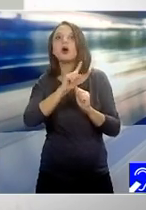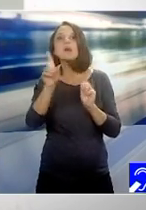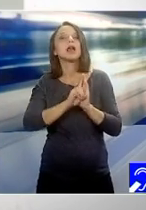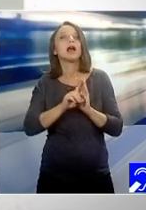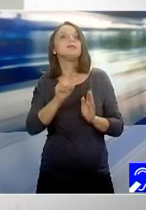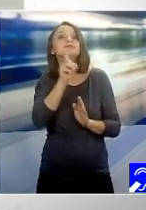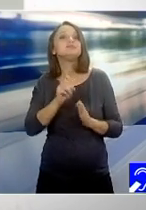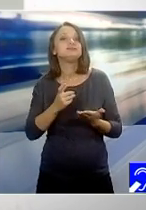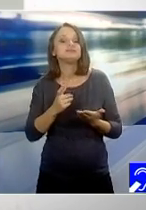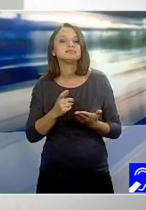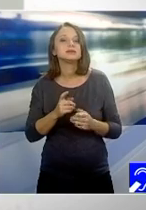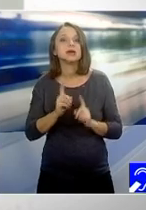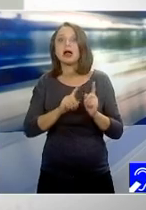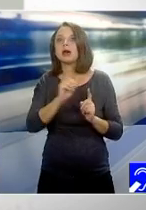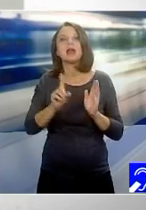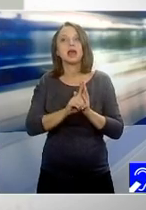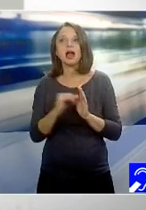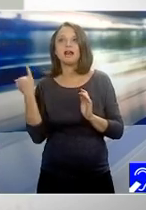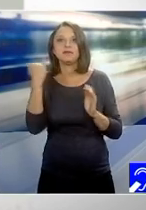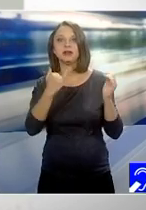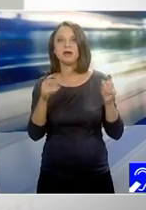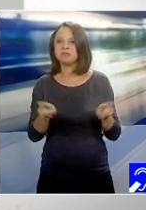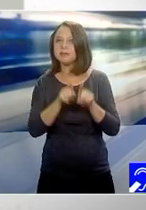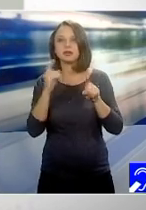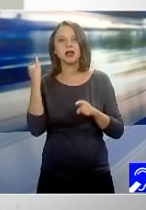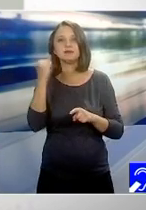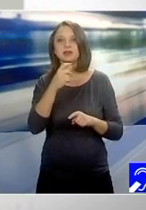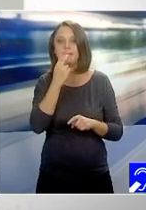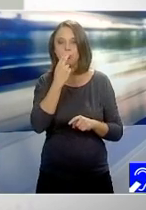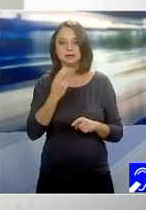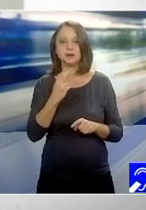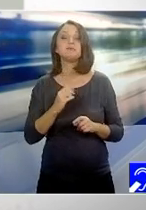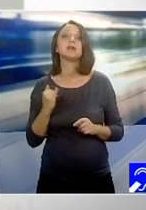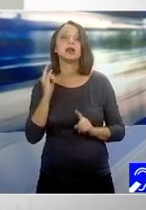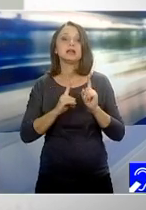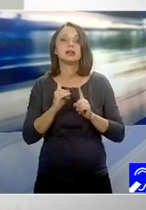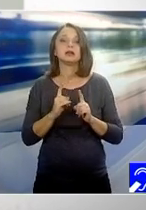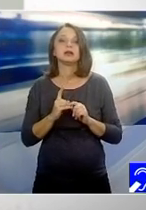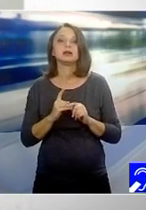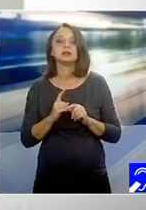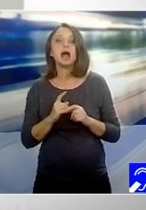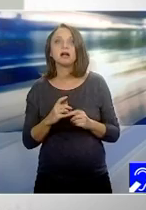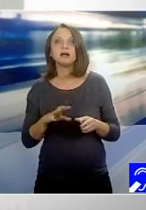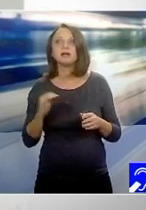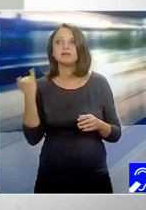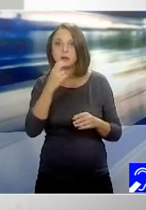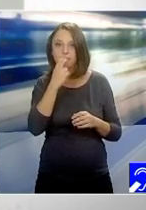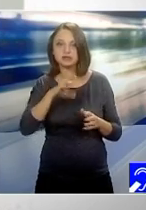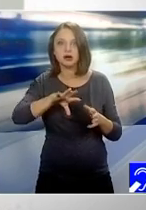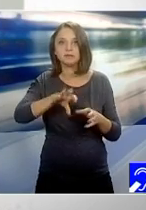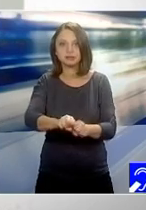transportau 40 de metri cub. Că nu-și mai permite, vă spun eu. Dacă sună pe 1-2 și confiscă un camion de 40 de metri cub la 4 milioane de metri cub cât îi,